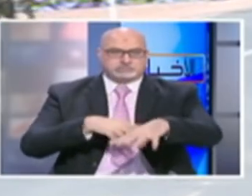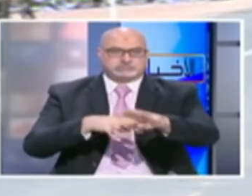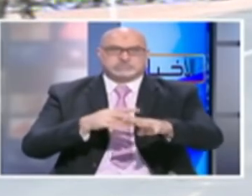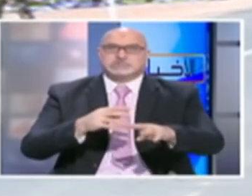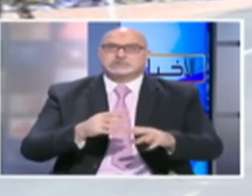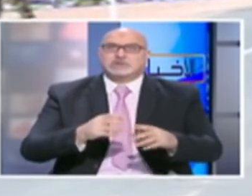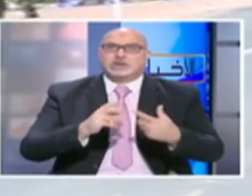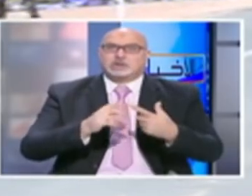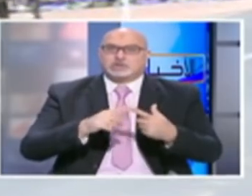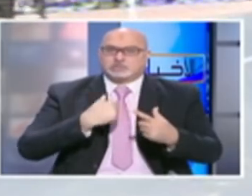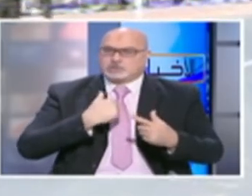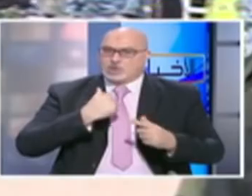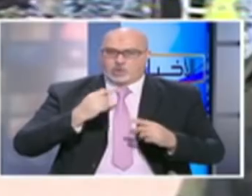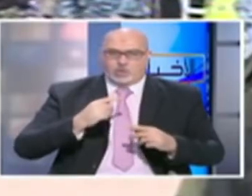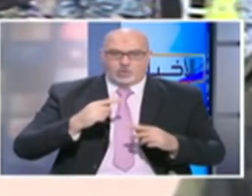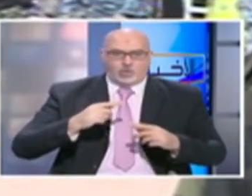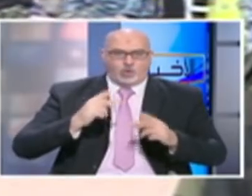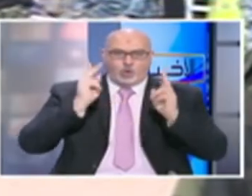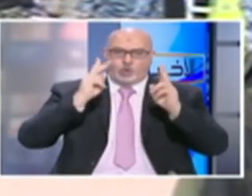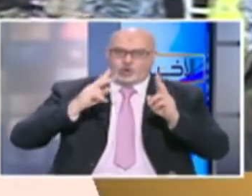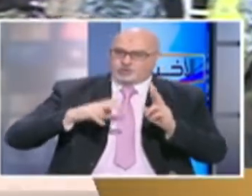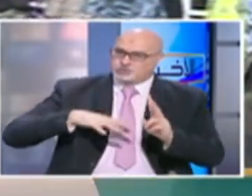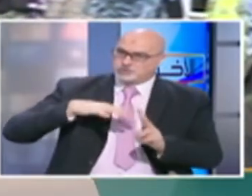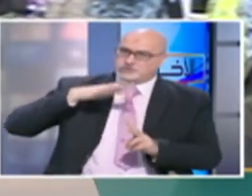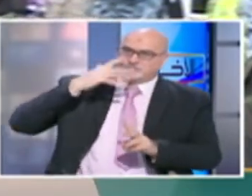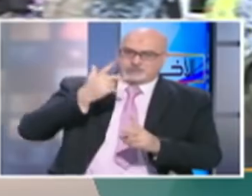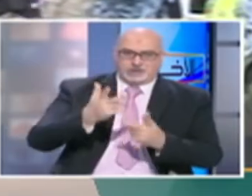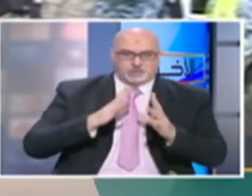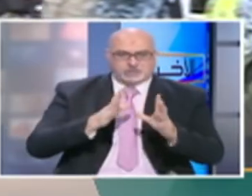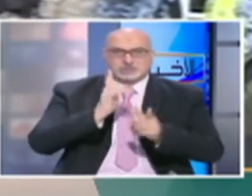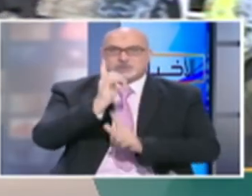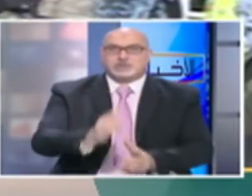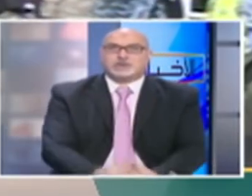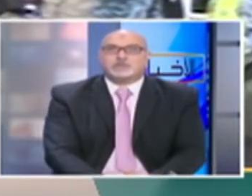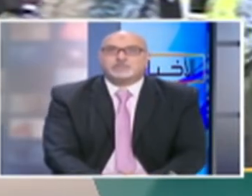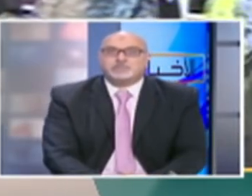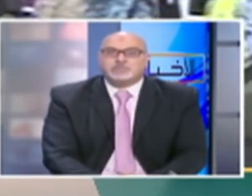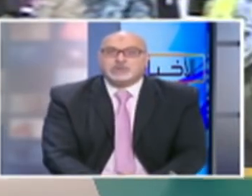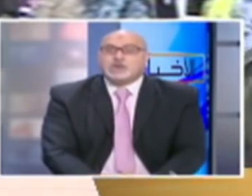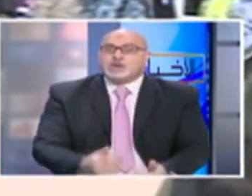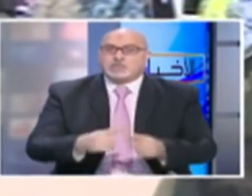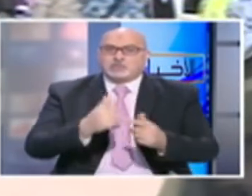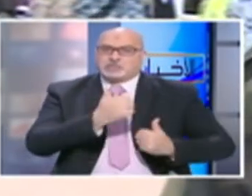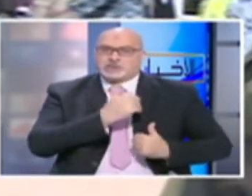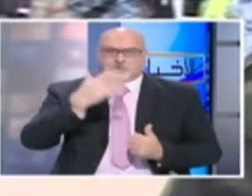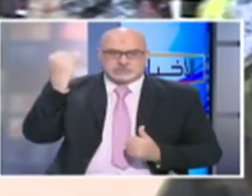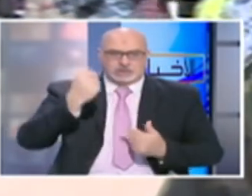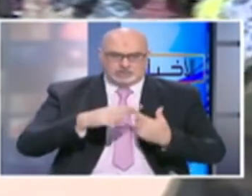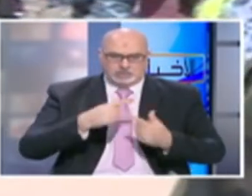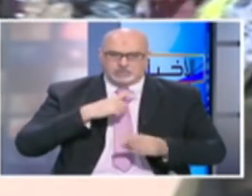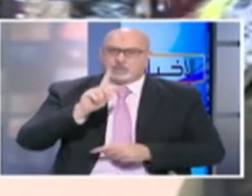لا يزيدنا إلا شرف ومعزة. والتحاقنا بصفوف جيش تحرير الشعب الصحراوي جاء للذود عن